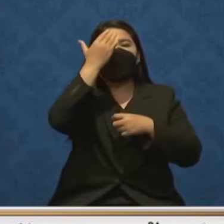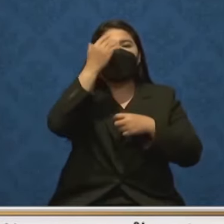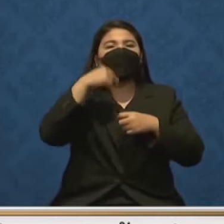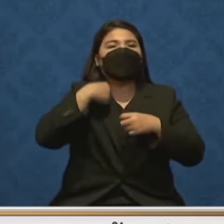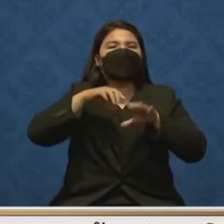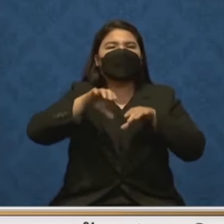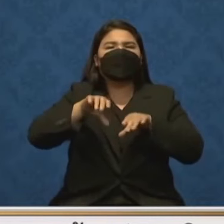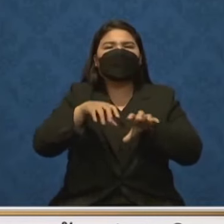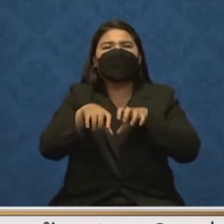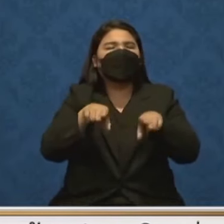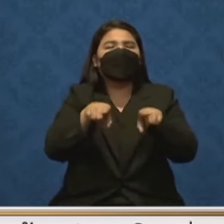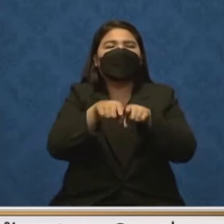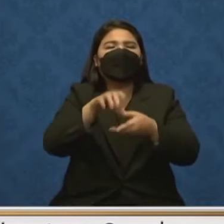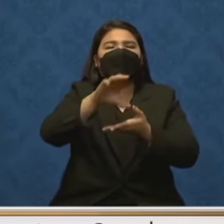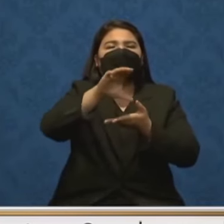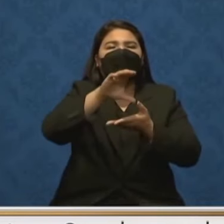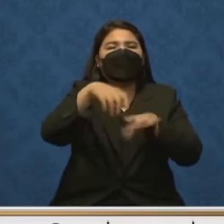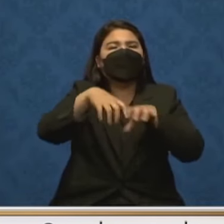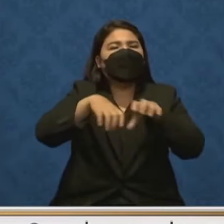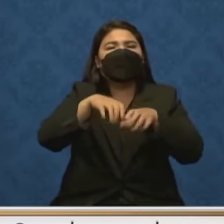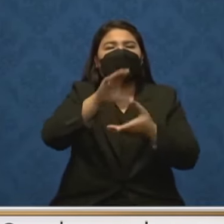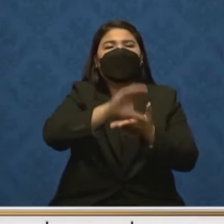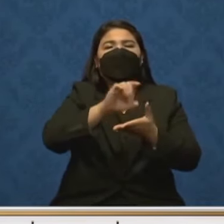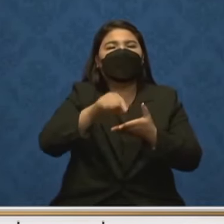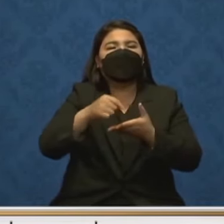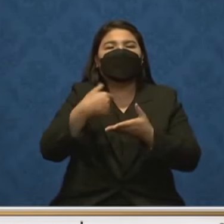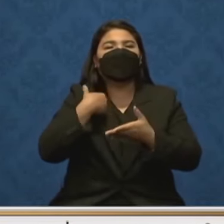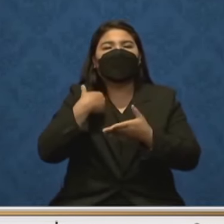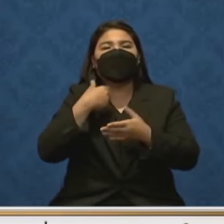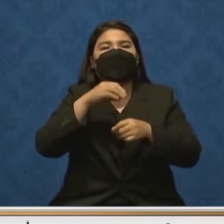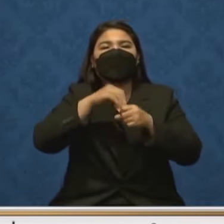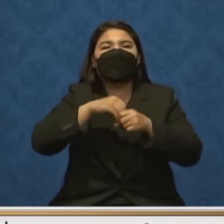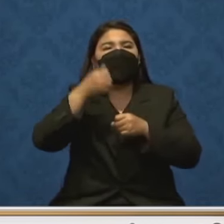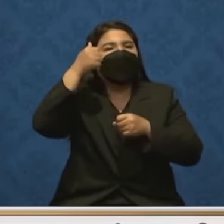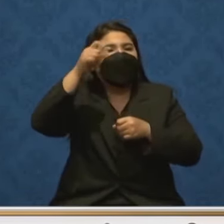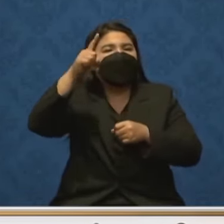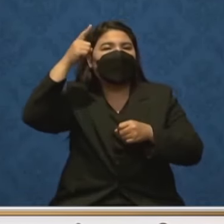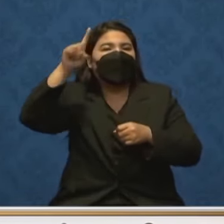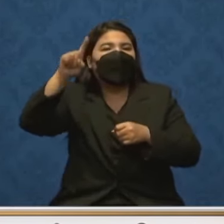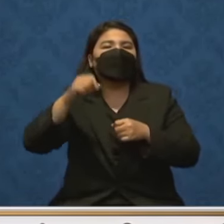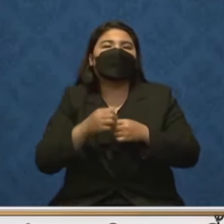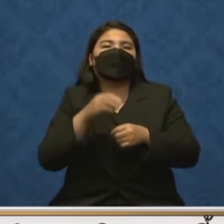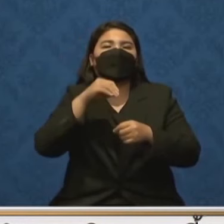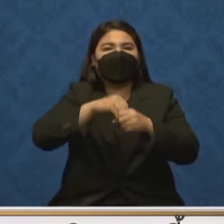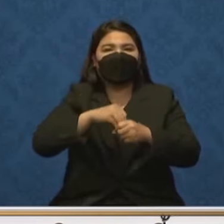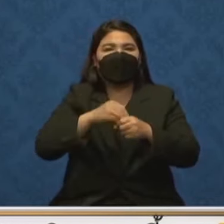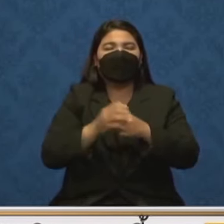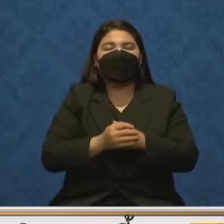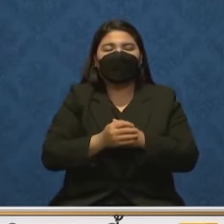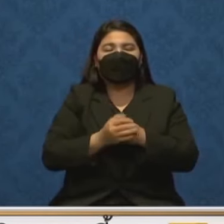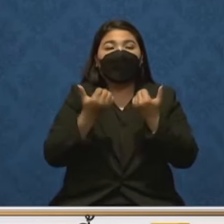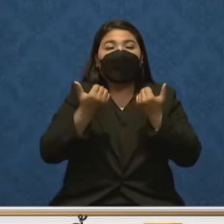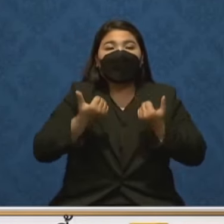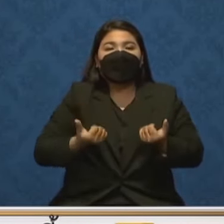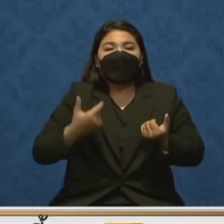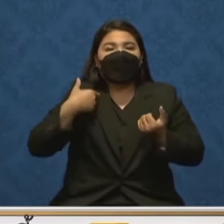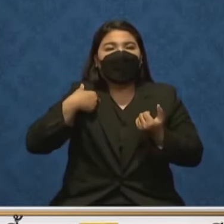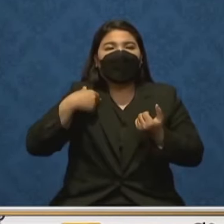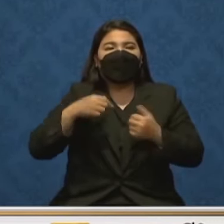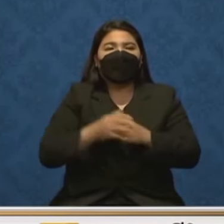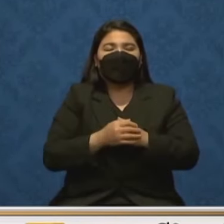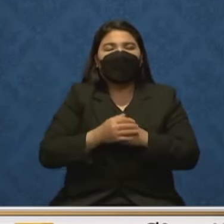แบบอยู่ไปวันๆนะคะท่านประธานคะมีทั้งๆที่ภัยของความมั่นคงได้